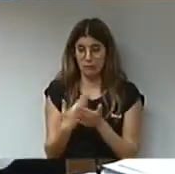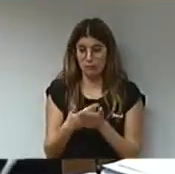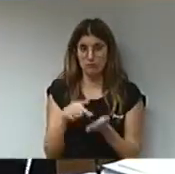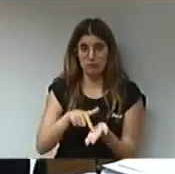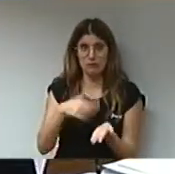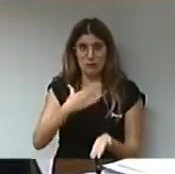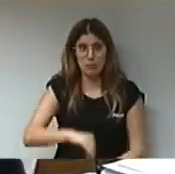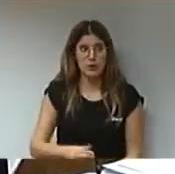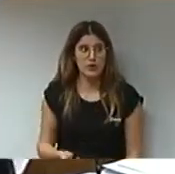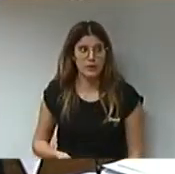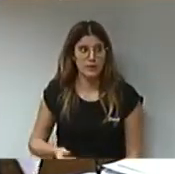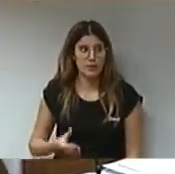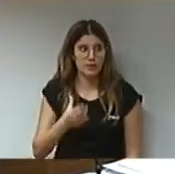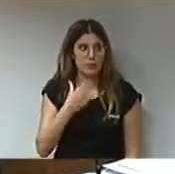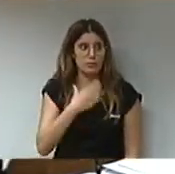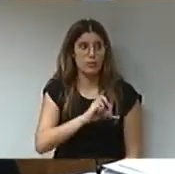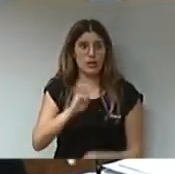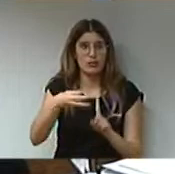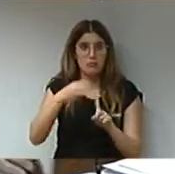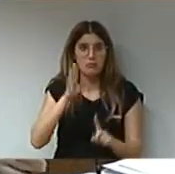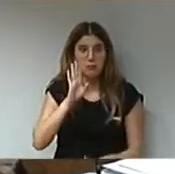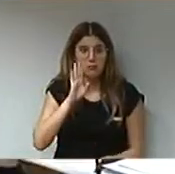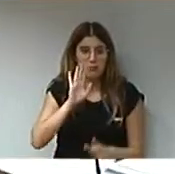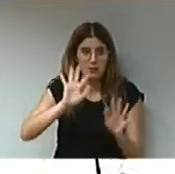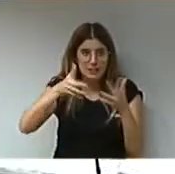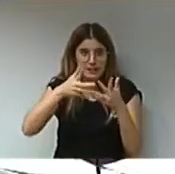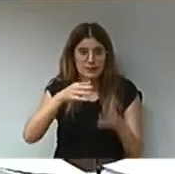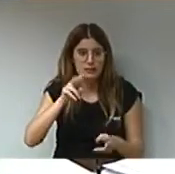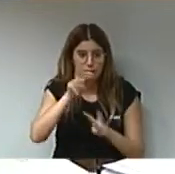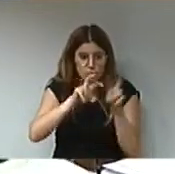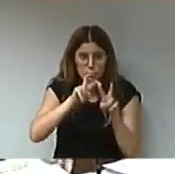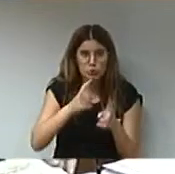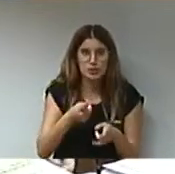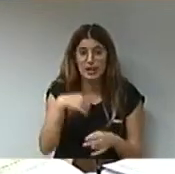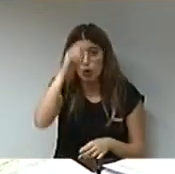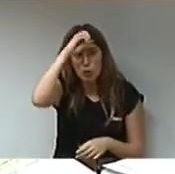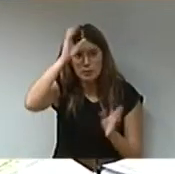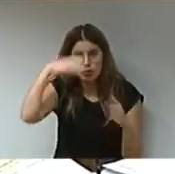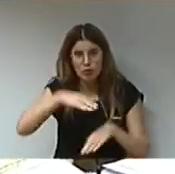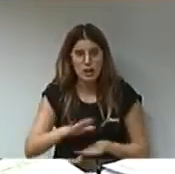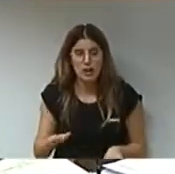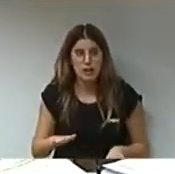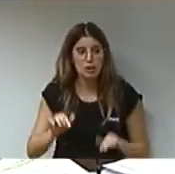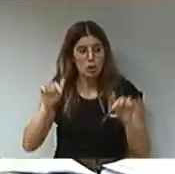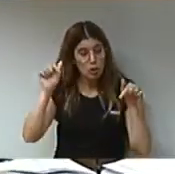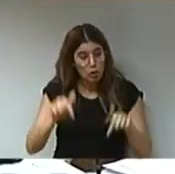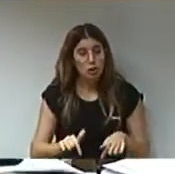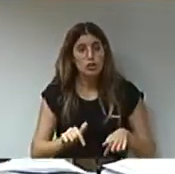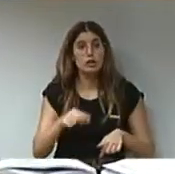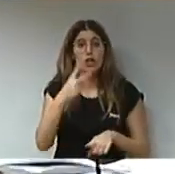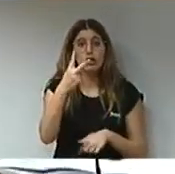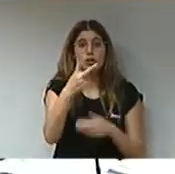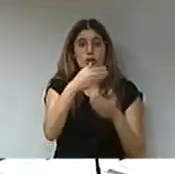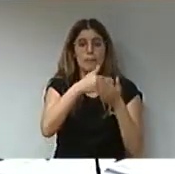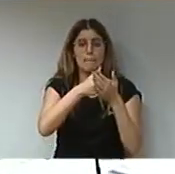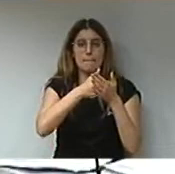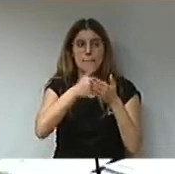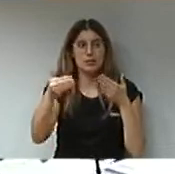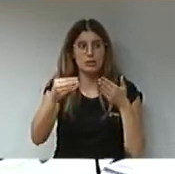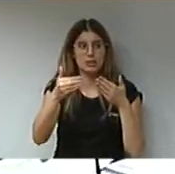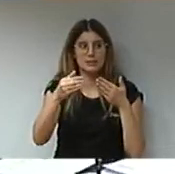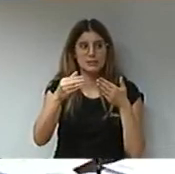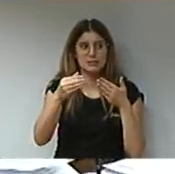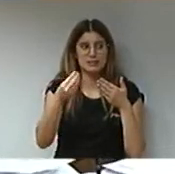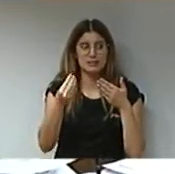un fet que pot anar i qualsevol ciutadà i no és opinable. Avui tenim més